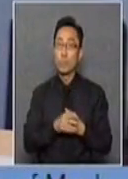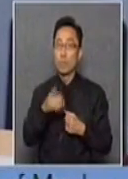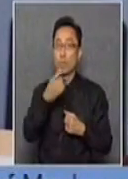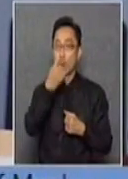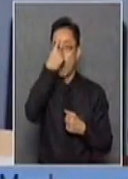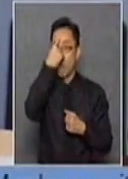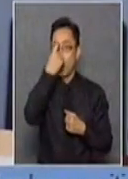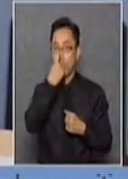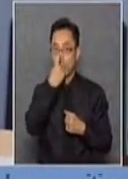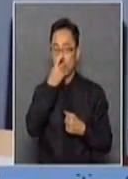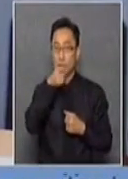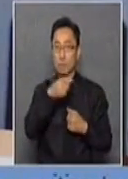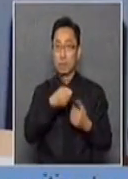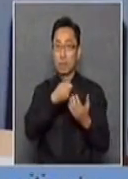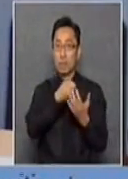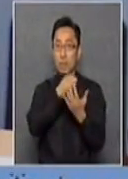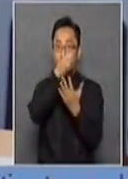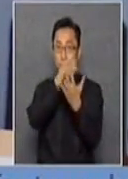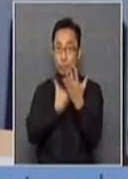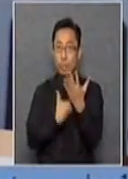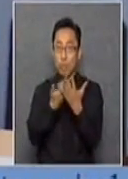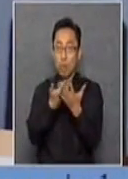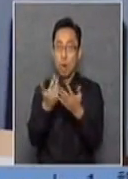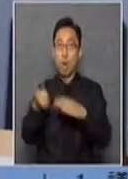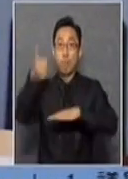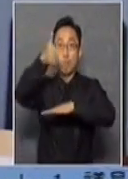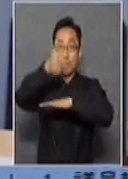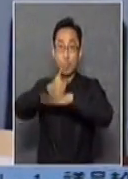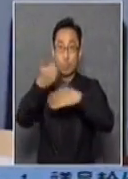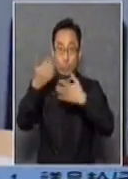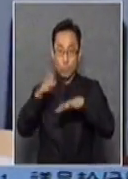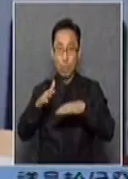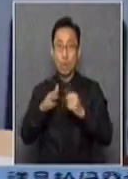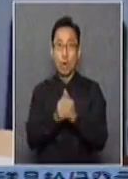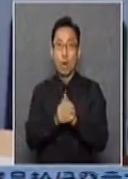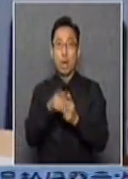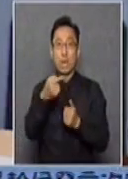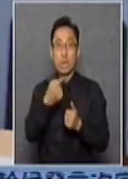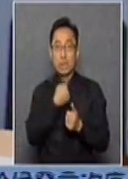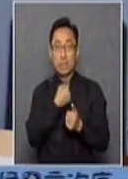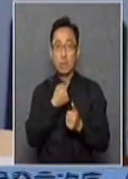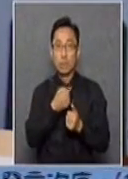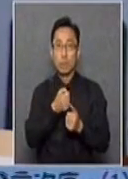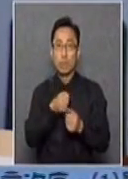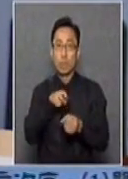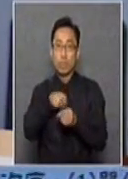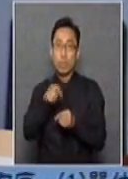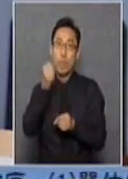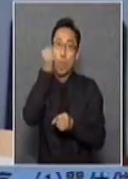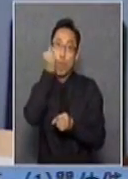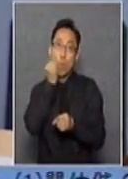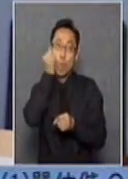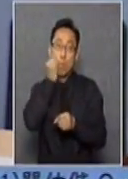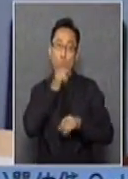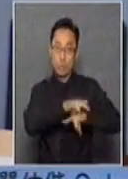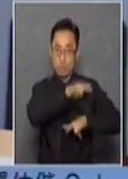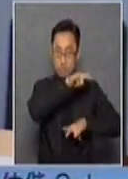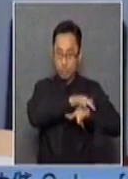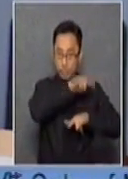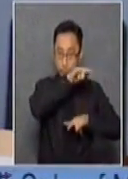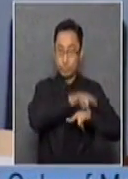面都有講的，他政綱裏面講話一上台之後呢就要累積養老基金，並且講即是檢討各樣東西。